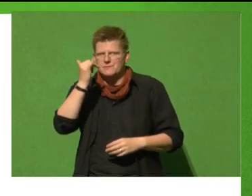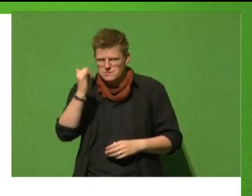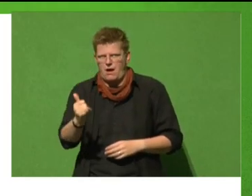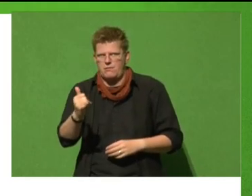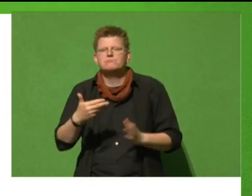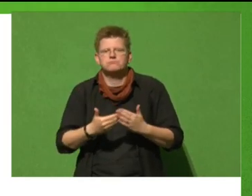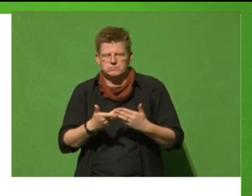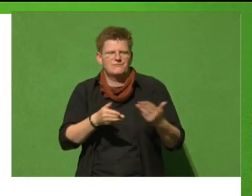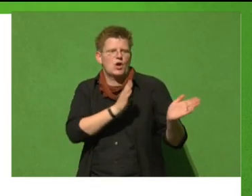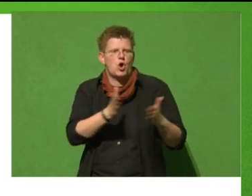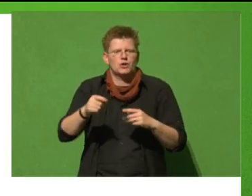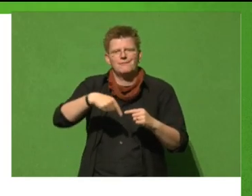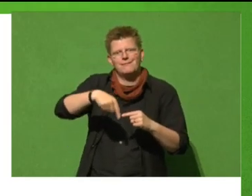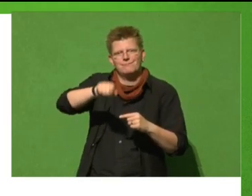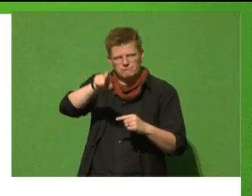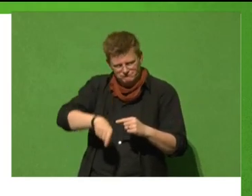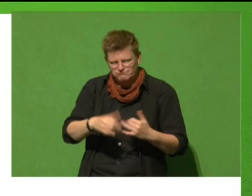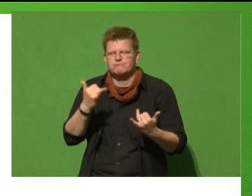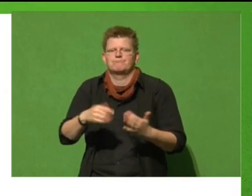ordentliche Delegierte gewählt.